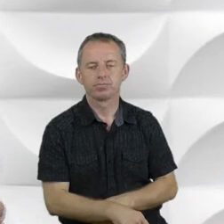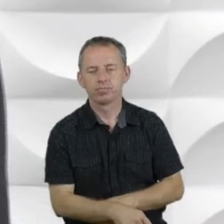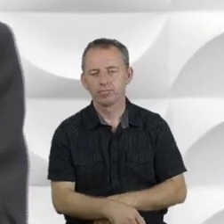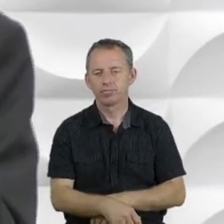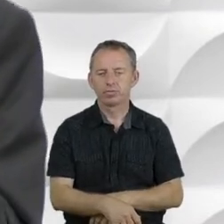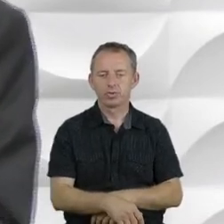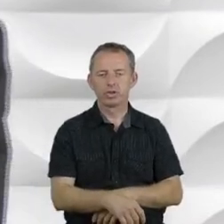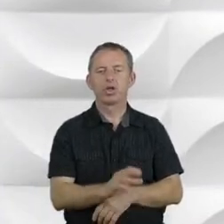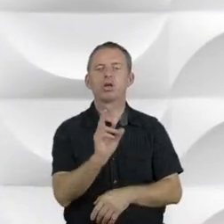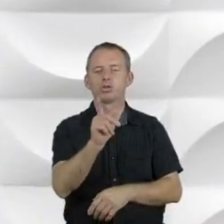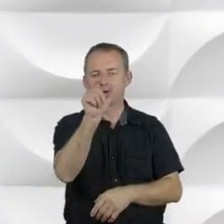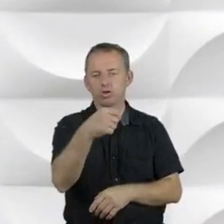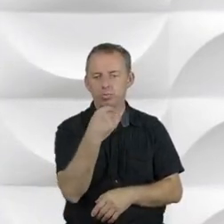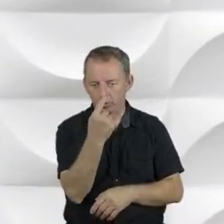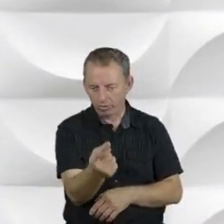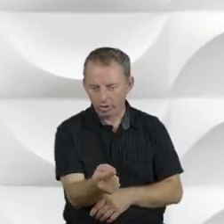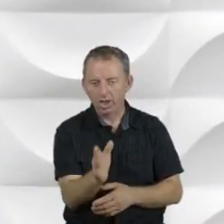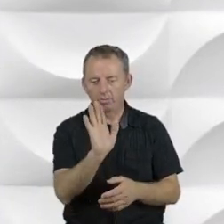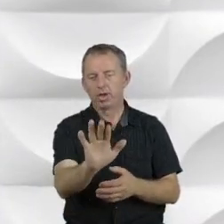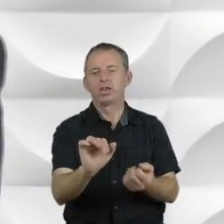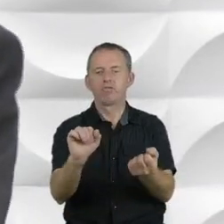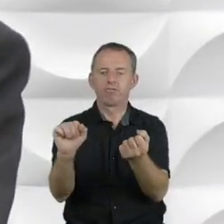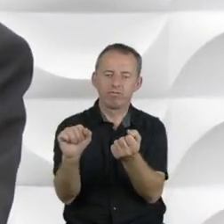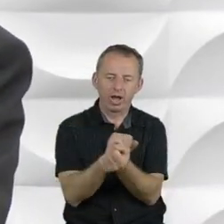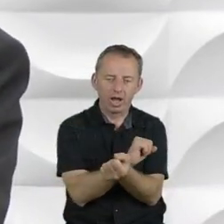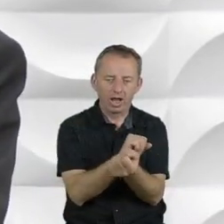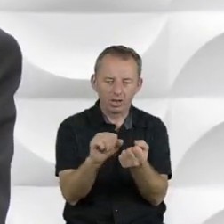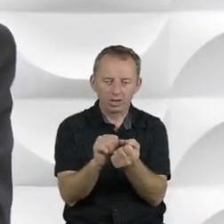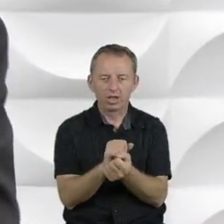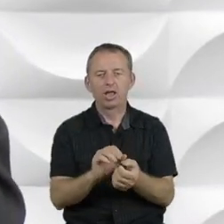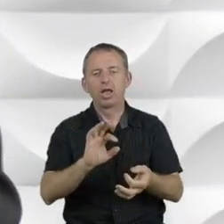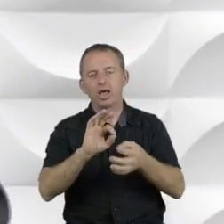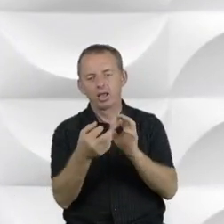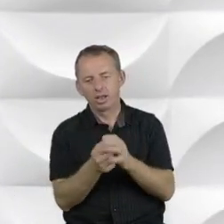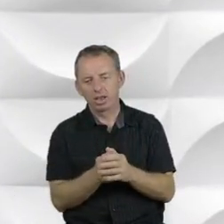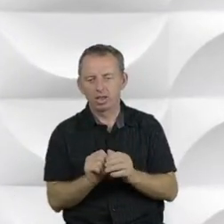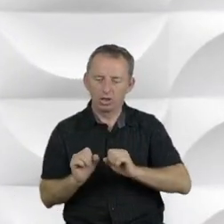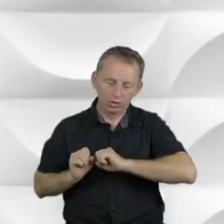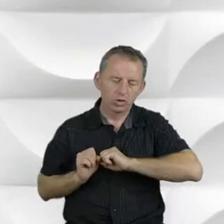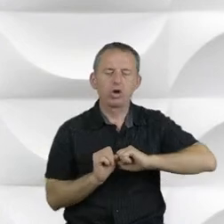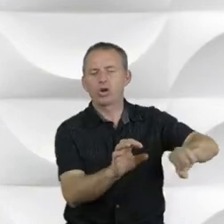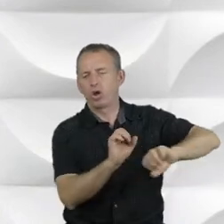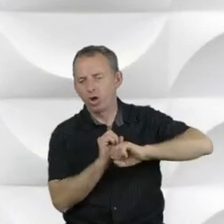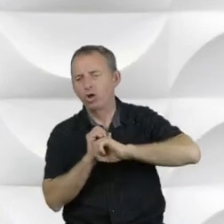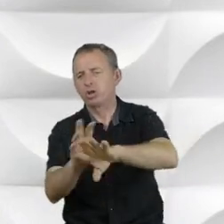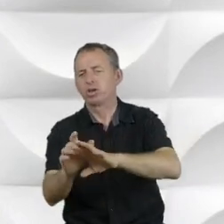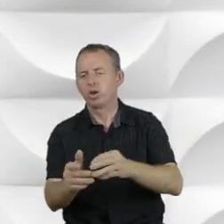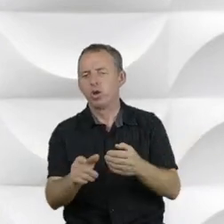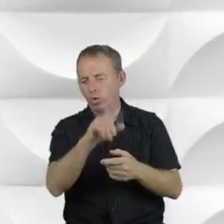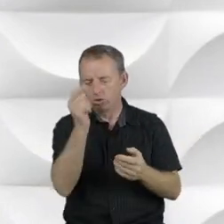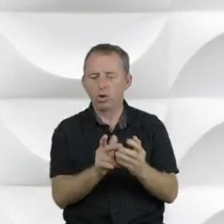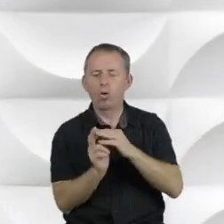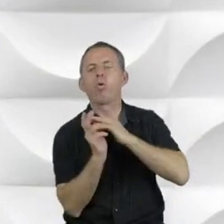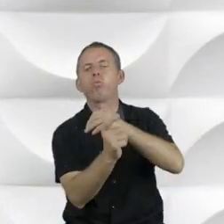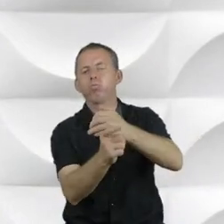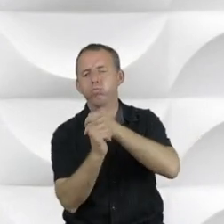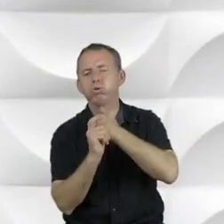Kto ci powiedział, że masz walczyć i nawet roztrącać ludzi i ubliżać